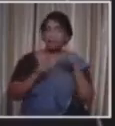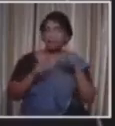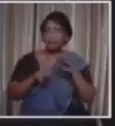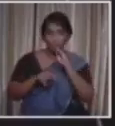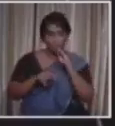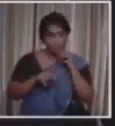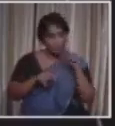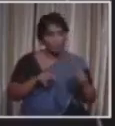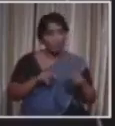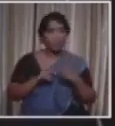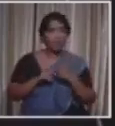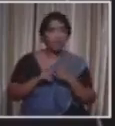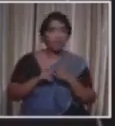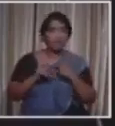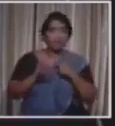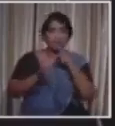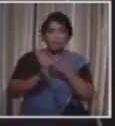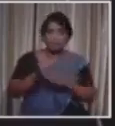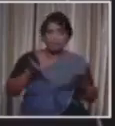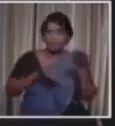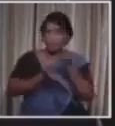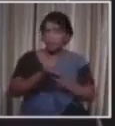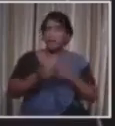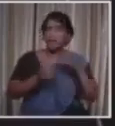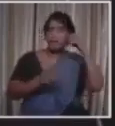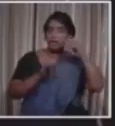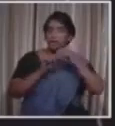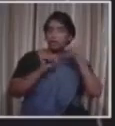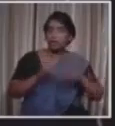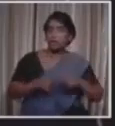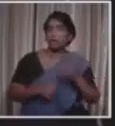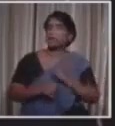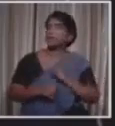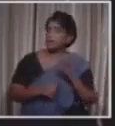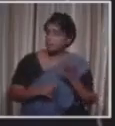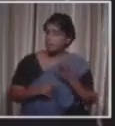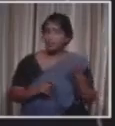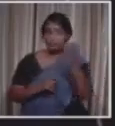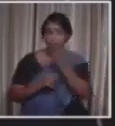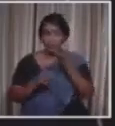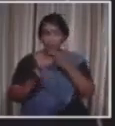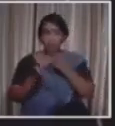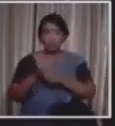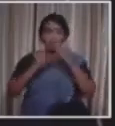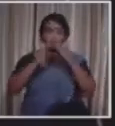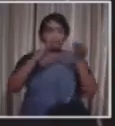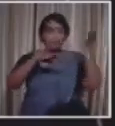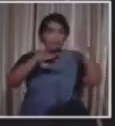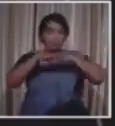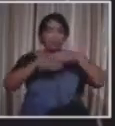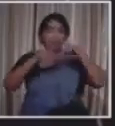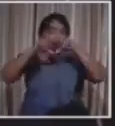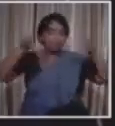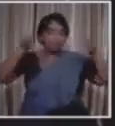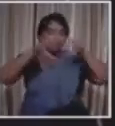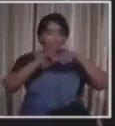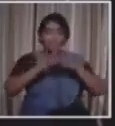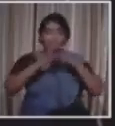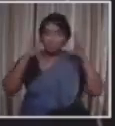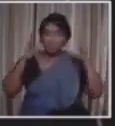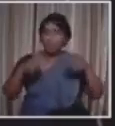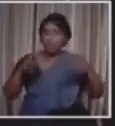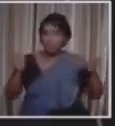තරමේ ට්‍රයිපාටි ඇග්‍රීමෙන්ට් එකක් ගහන්න විදුලි බල මණ්ඩලය කැමති වුණා. අපි දන්නවා රූෆ්ටොප් සෝලා විශාල ප්‍රමාණයක් තියෙනවා